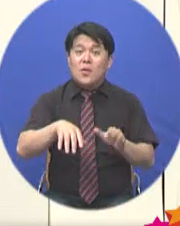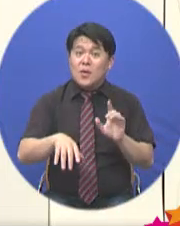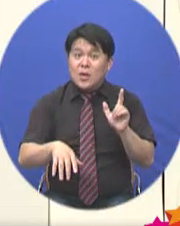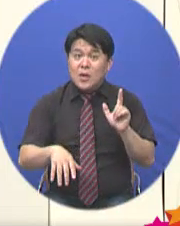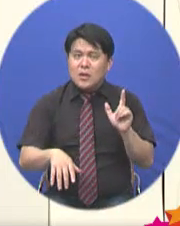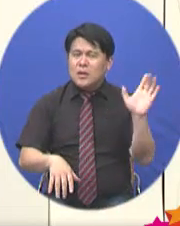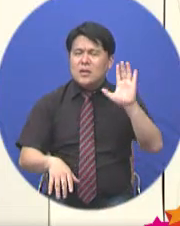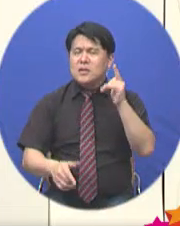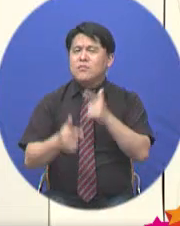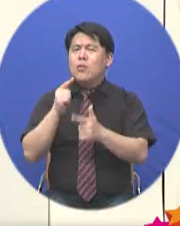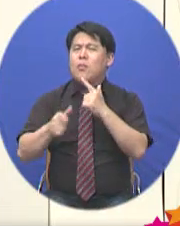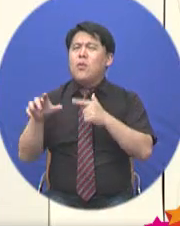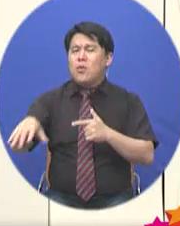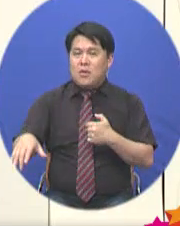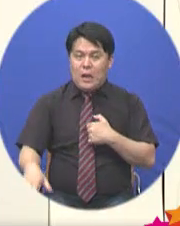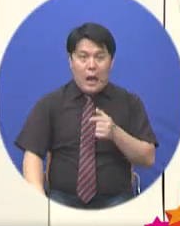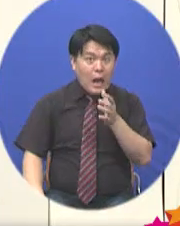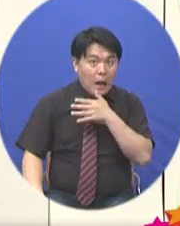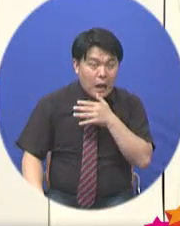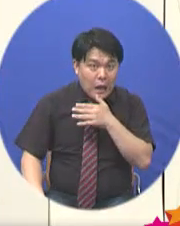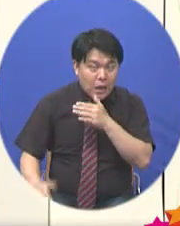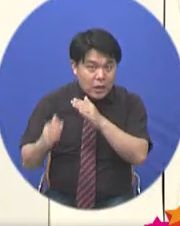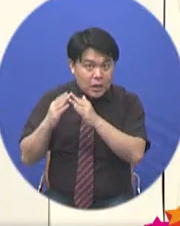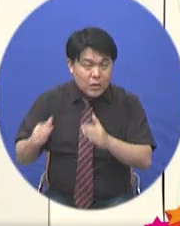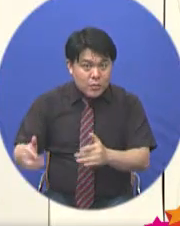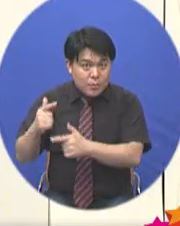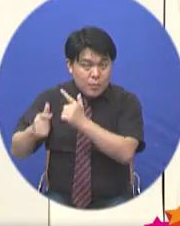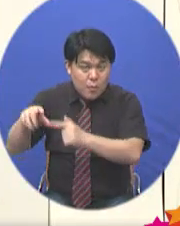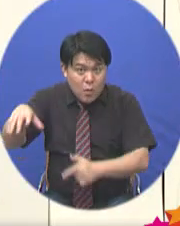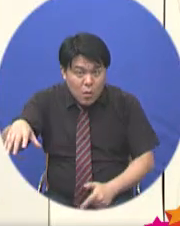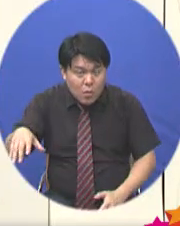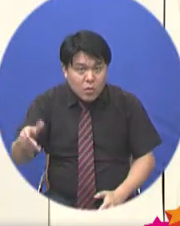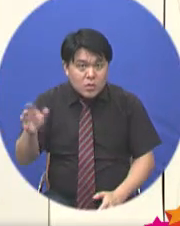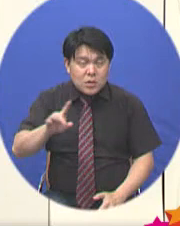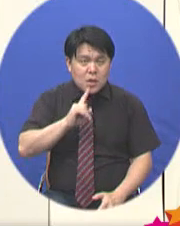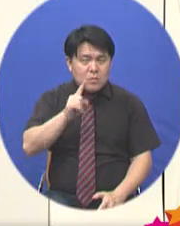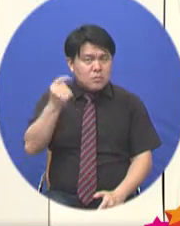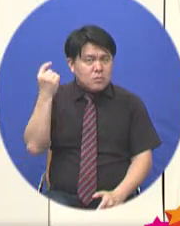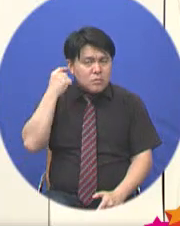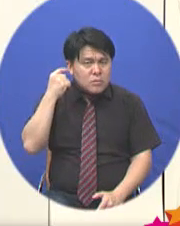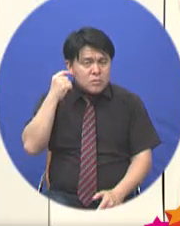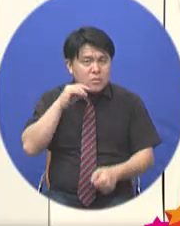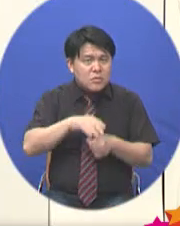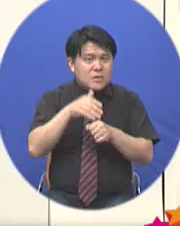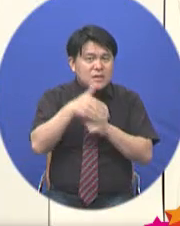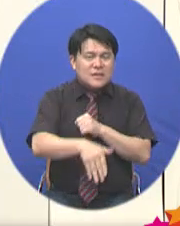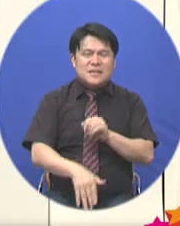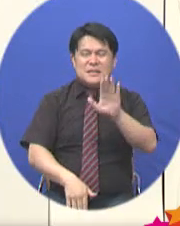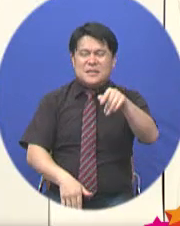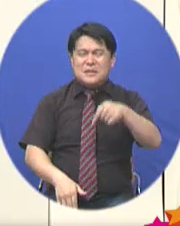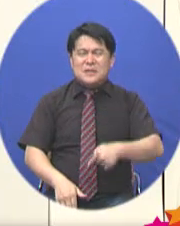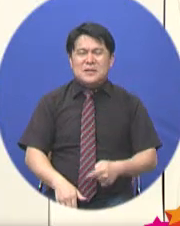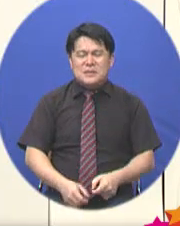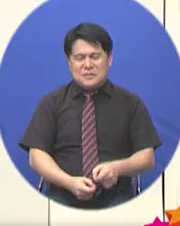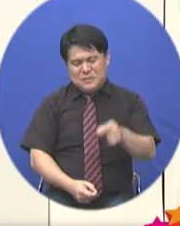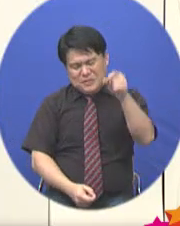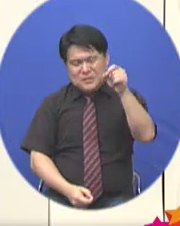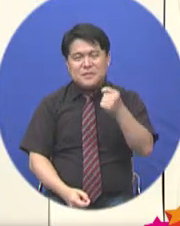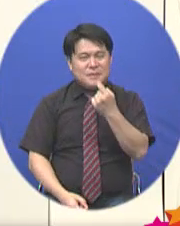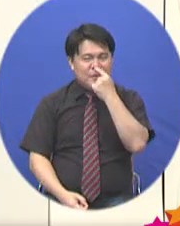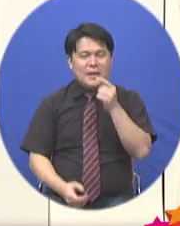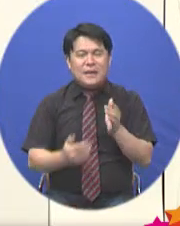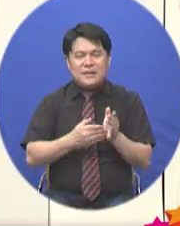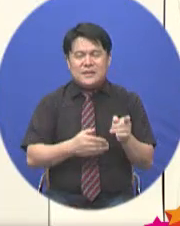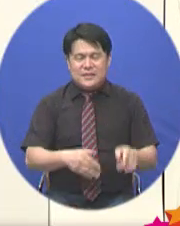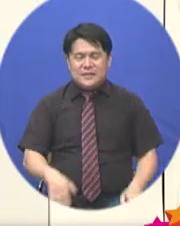아니, 목포예요. 목포세요? 네. 그런데 경상도 말씀을 쓰세요. 네, 여기서 좀 오래 살기도 했고.